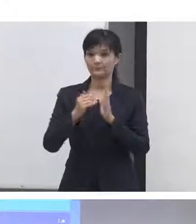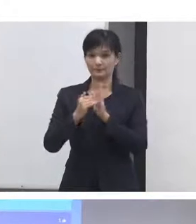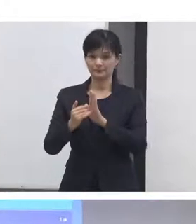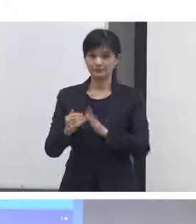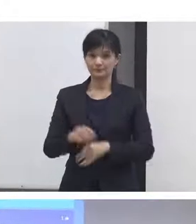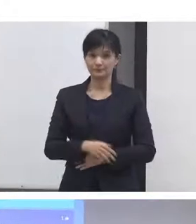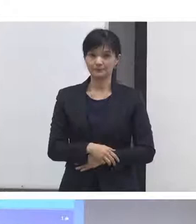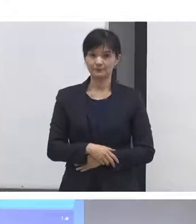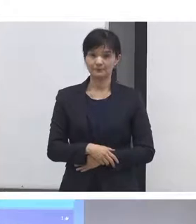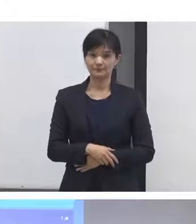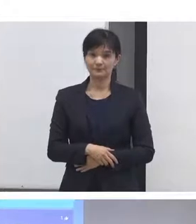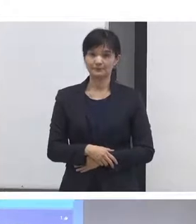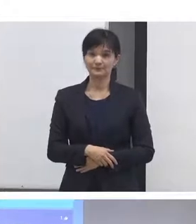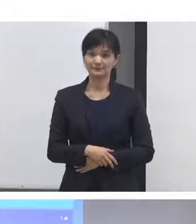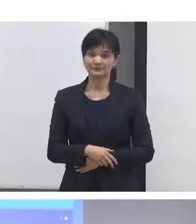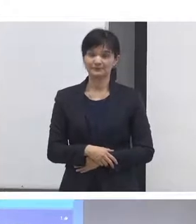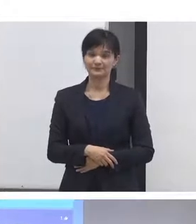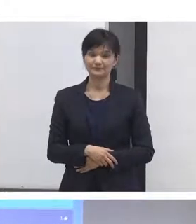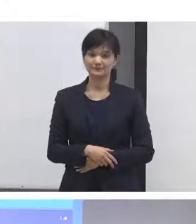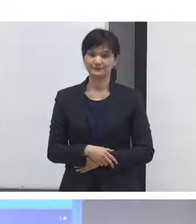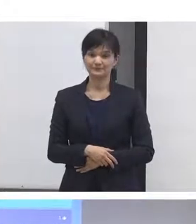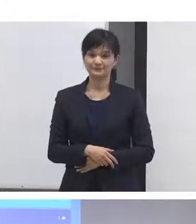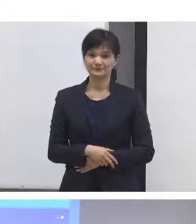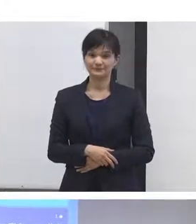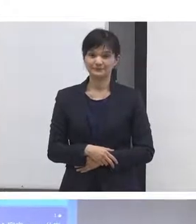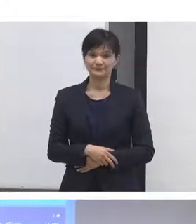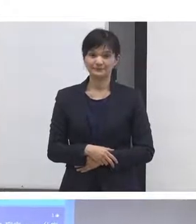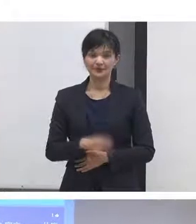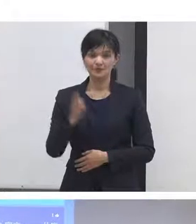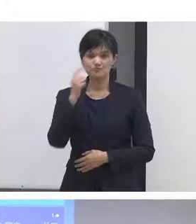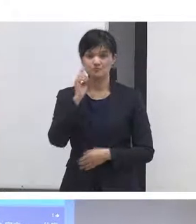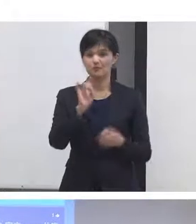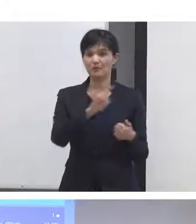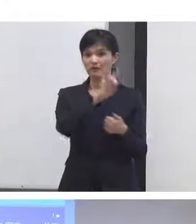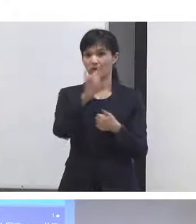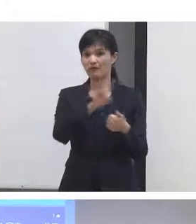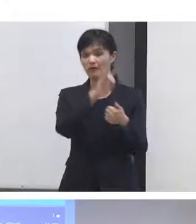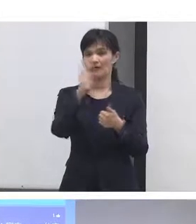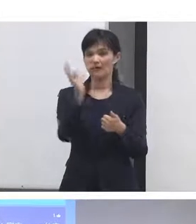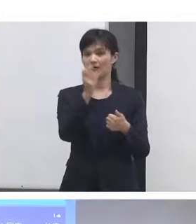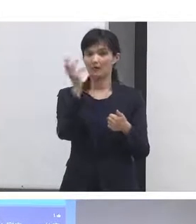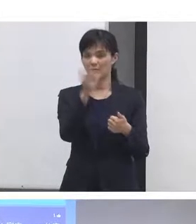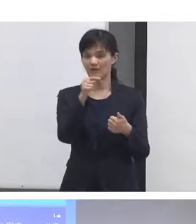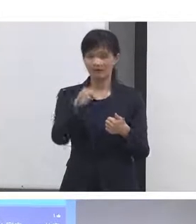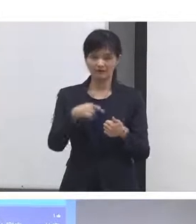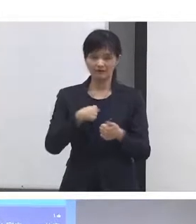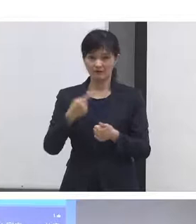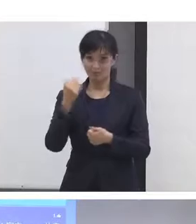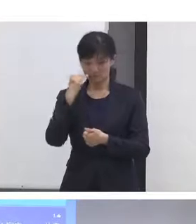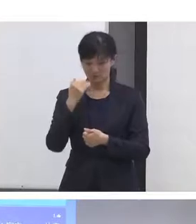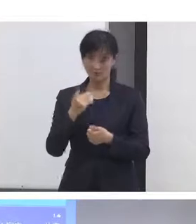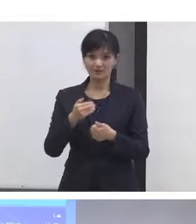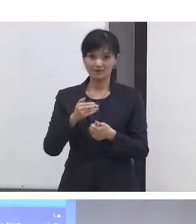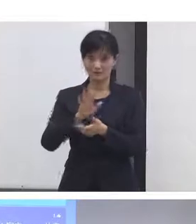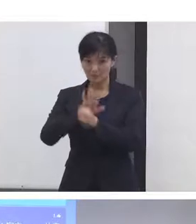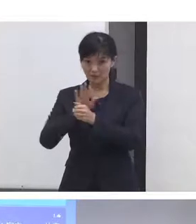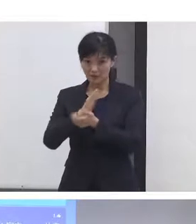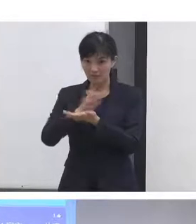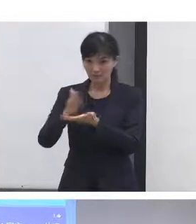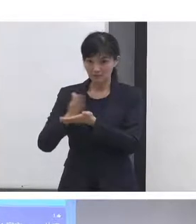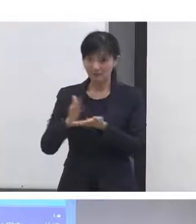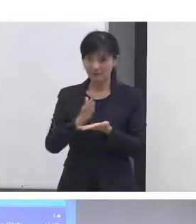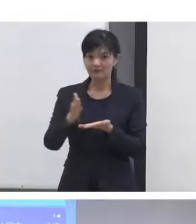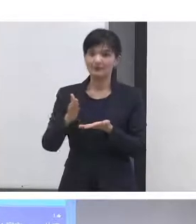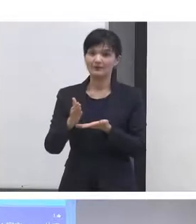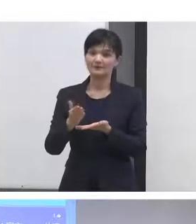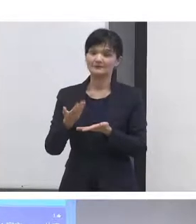腿，造谣。一张嘴， 造谣一张嘴，辟谣跑断腿。哎，比林跟张